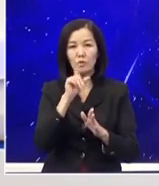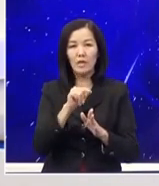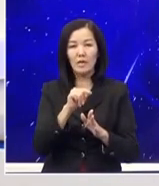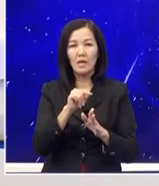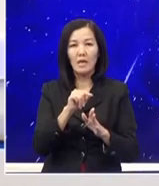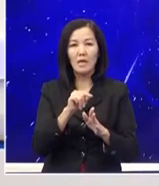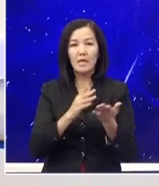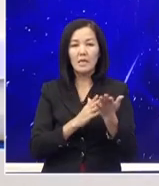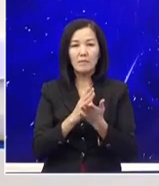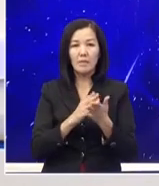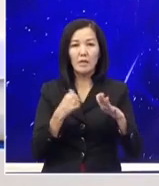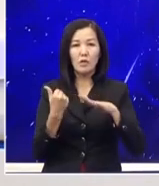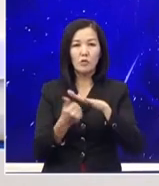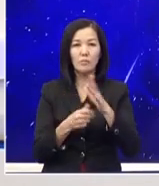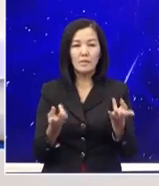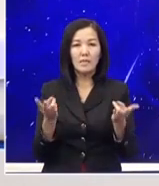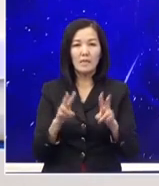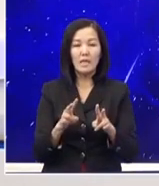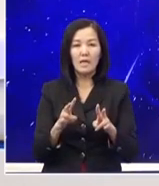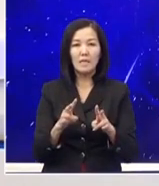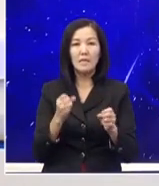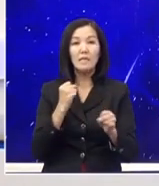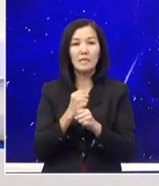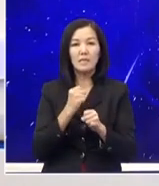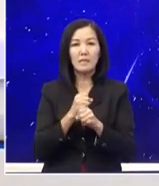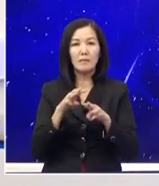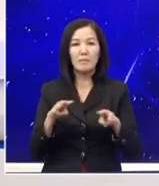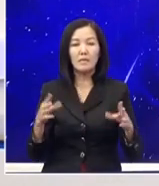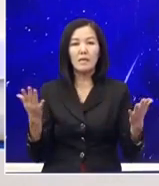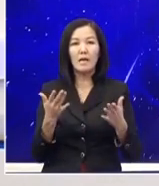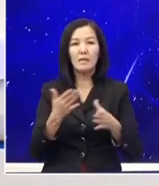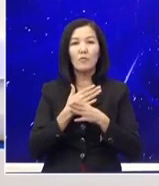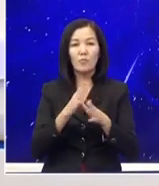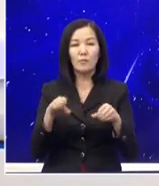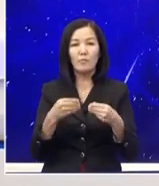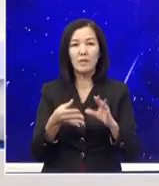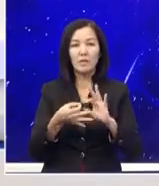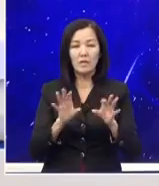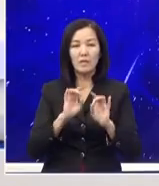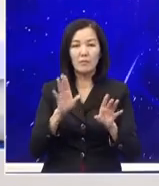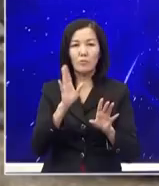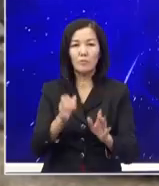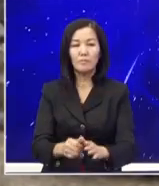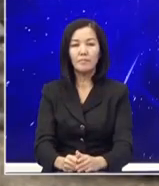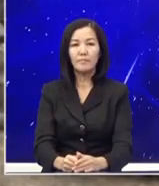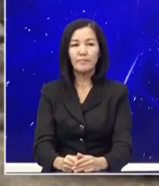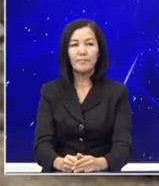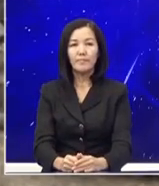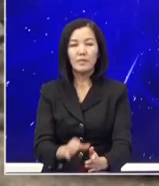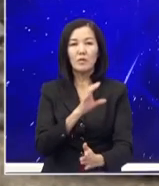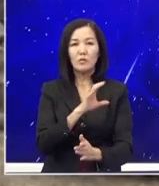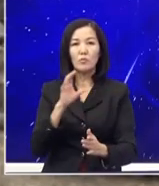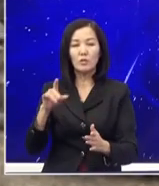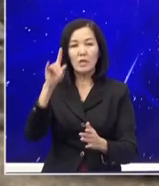қырылып, қызметкерлері жұмыссыз қалған шаруаларға айтпек, министрлік қандай көмек береді? Келесі материалдан көрейік. Солтүстік